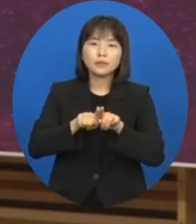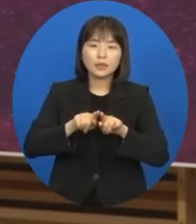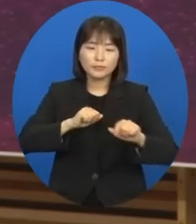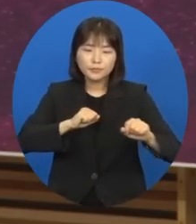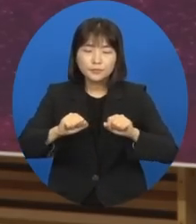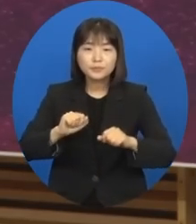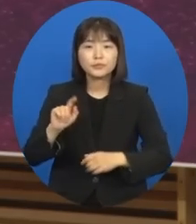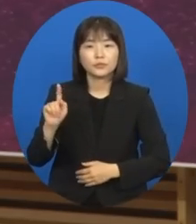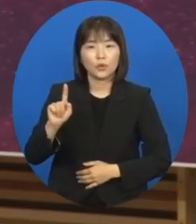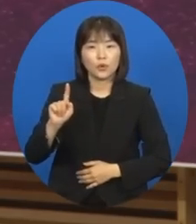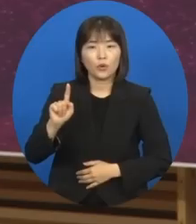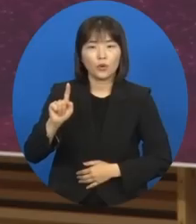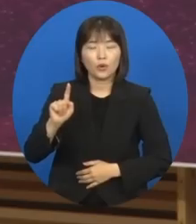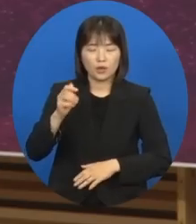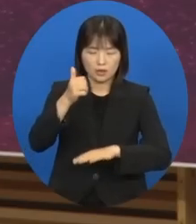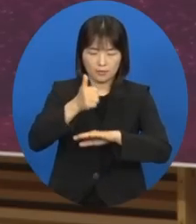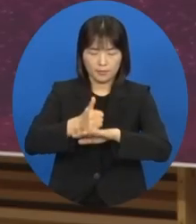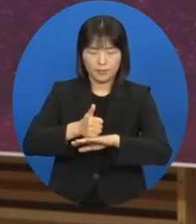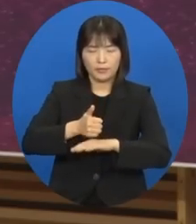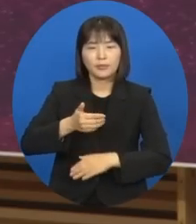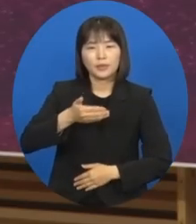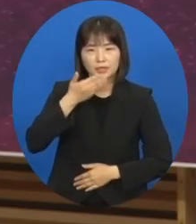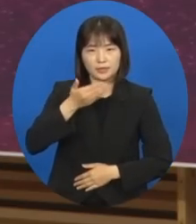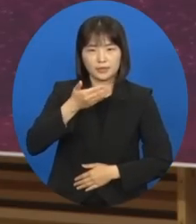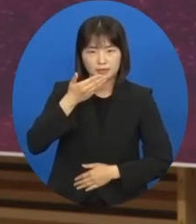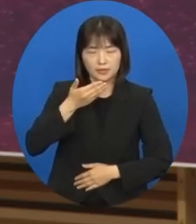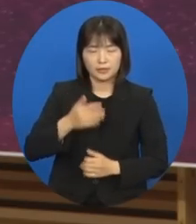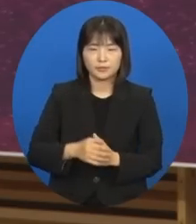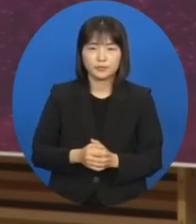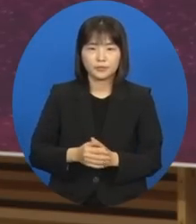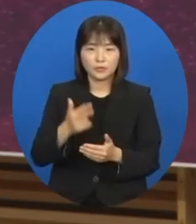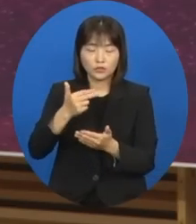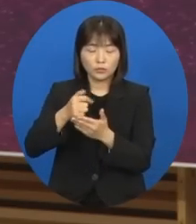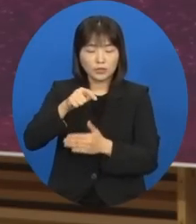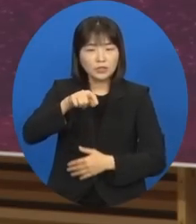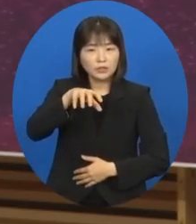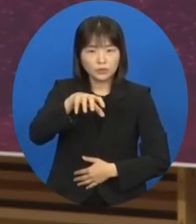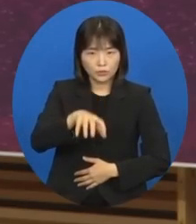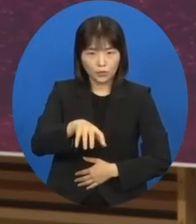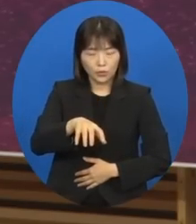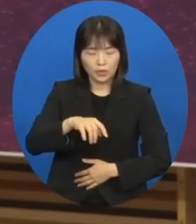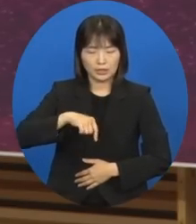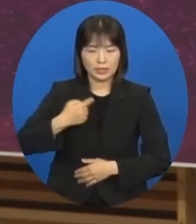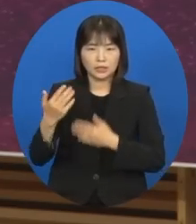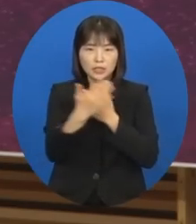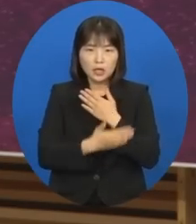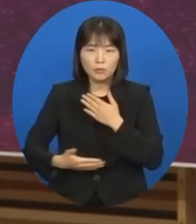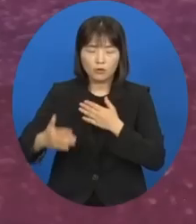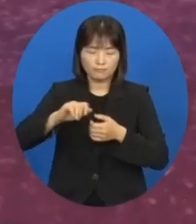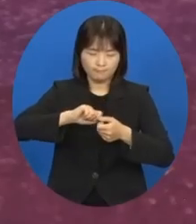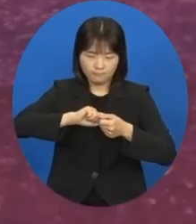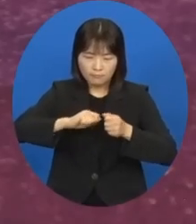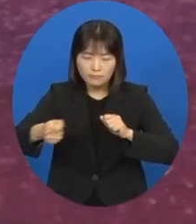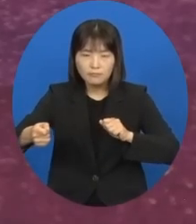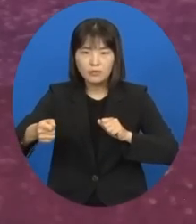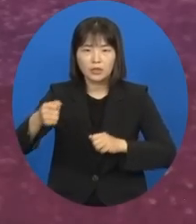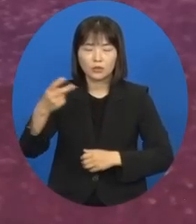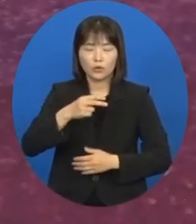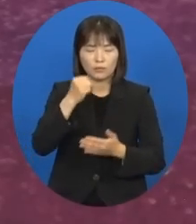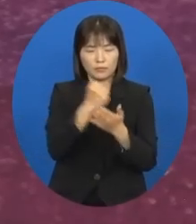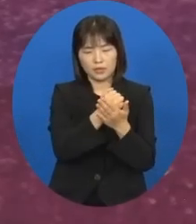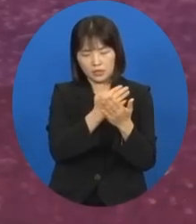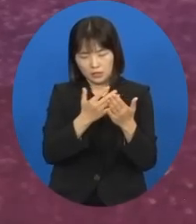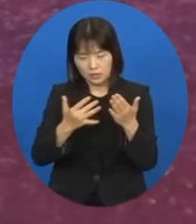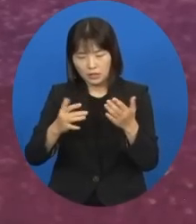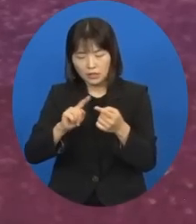있는데 식사하신 것이었습니다 주님은 그곳에서 자신의 몸이 찢어지고 그리고 피 흘리실